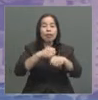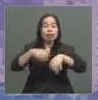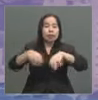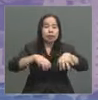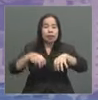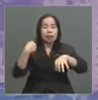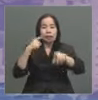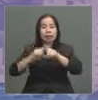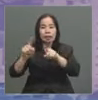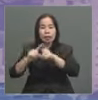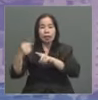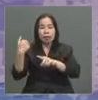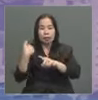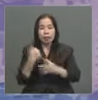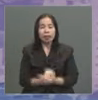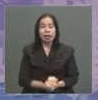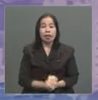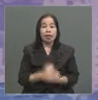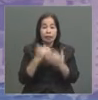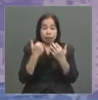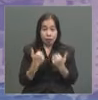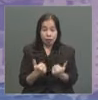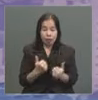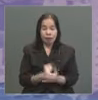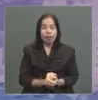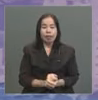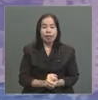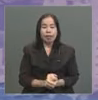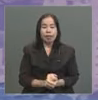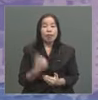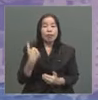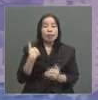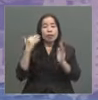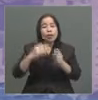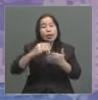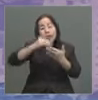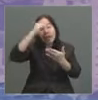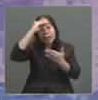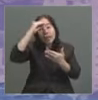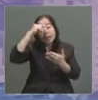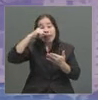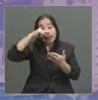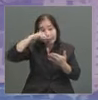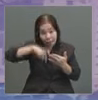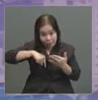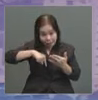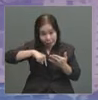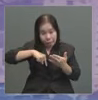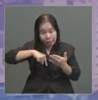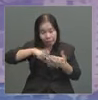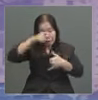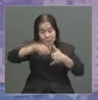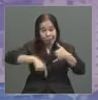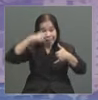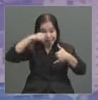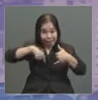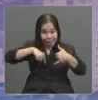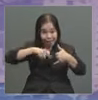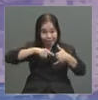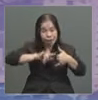าตเรียนว่าในภาพรวมเนี่ยเรามีนักเรียนไทยที่ไปอยู่ร่วมโครงการใ